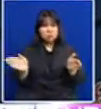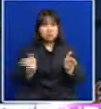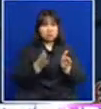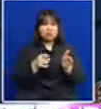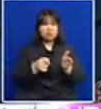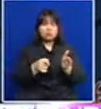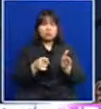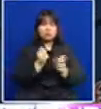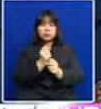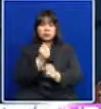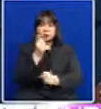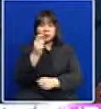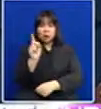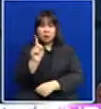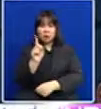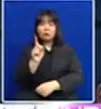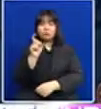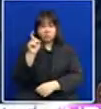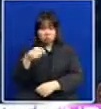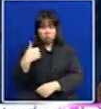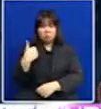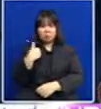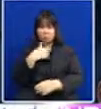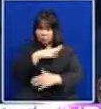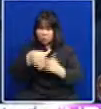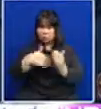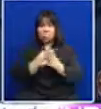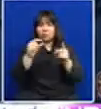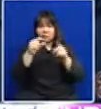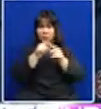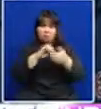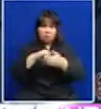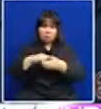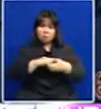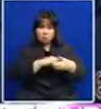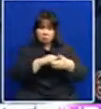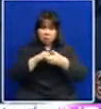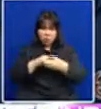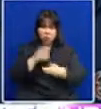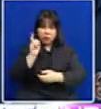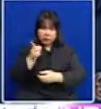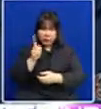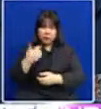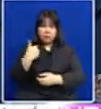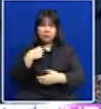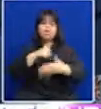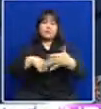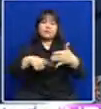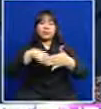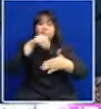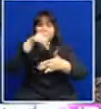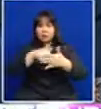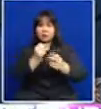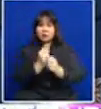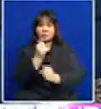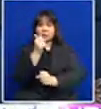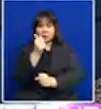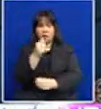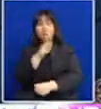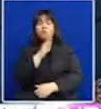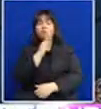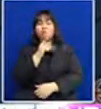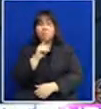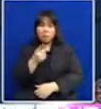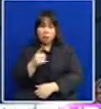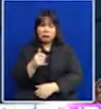ได้ก็ต้องเมื่อมีความสงบเรียบร้อยมีความปรองดองในระดับนึงจนหาเสียงได้เลือกตั้งได้อะไรได้ไม่งั้นก็ปล่อย